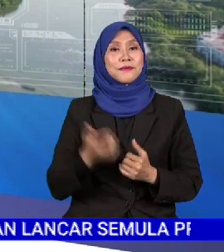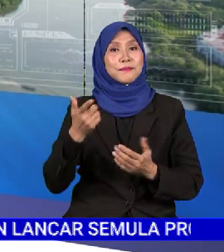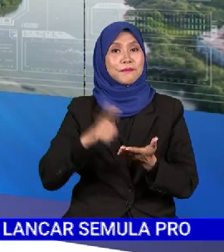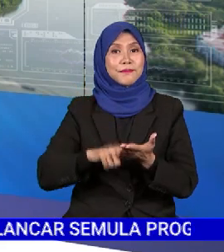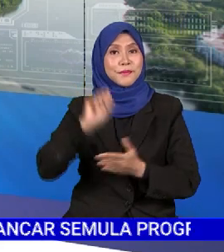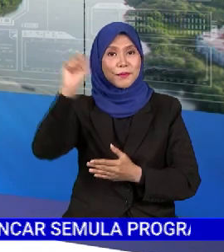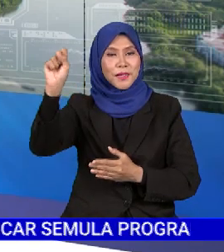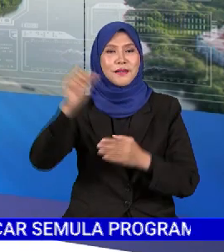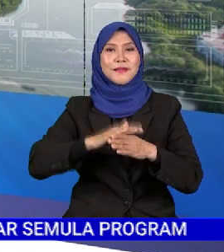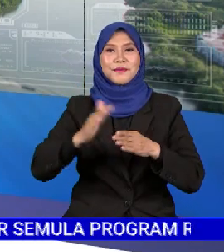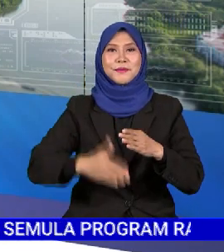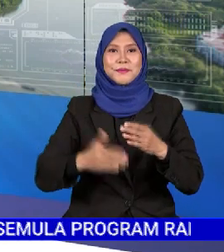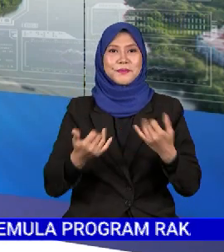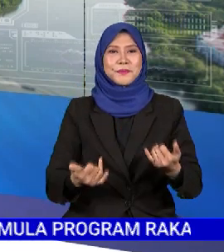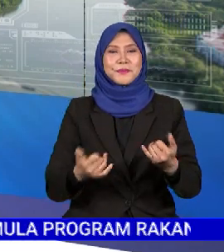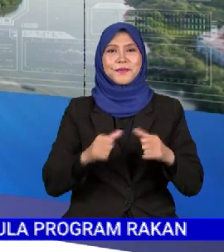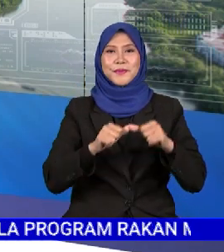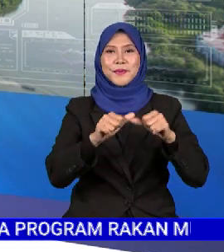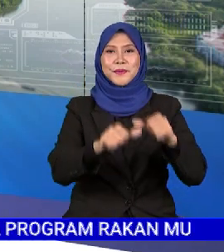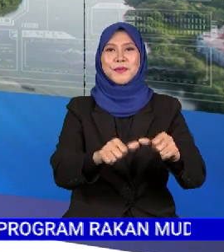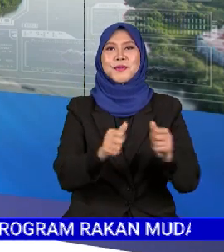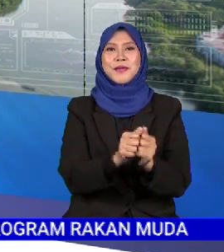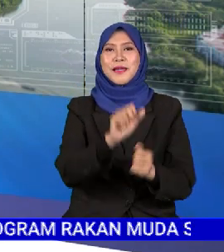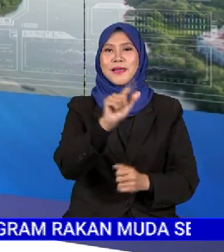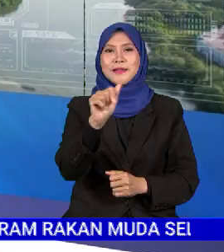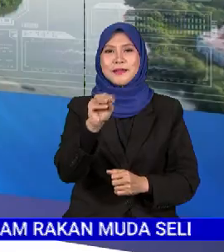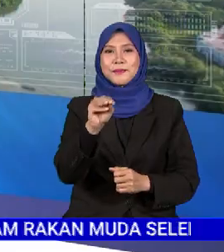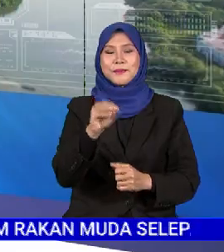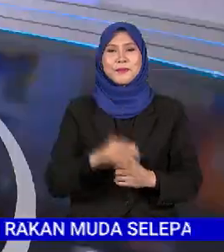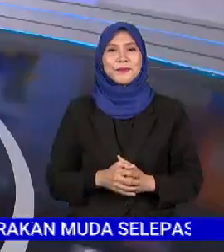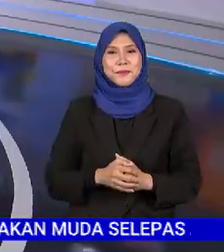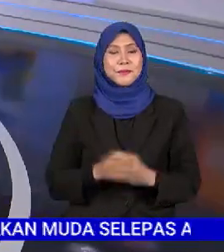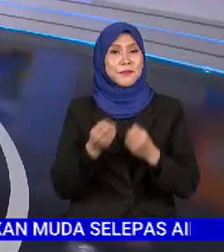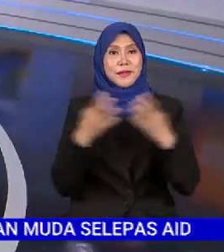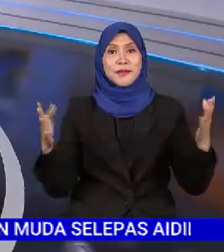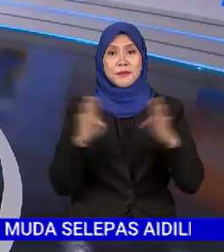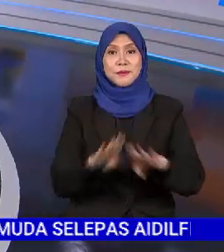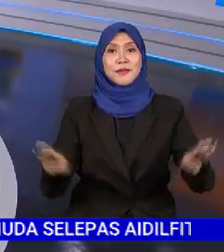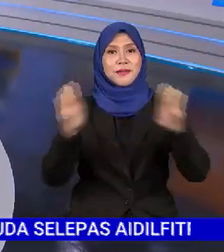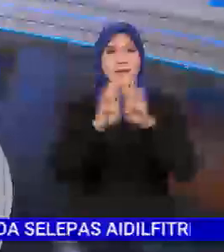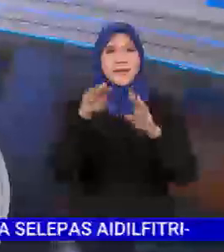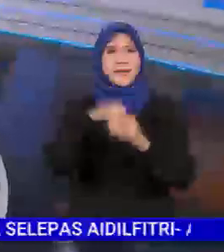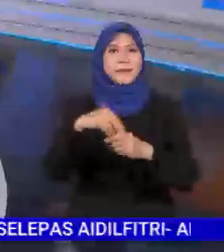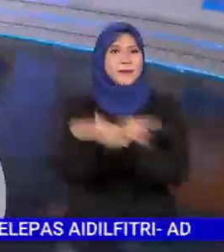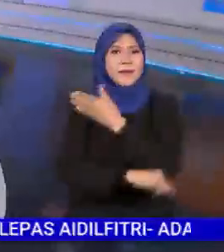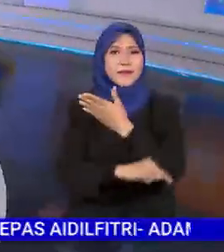mengakhiri perkembangan dari Sabah untuk petang ini. Terus saja bersama Azam Hussein di Angkasa Puri untuk lebih banyak berita dalam negeri.